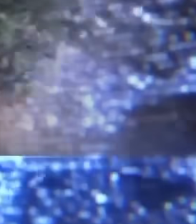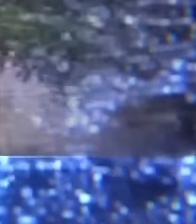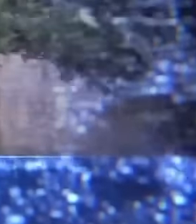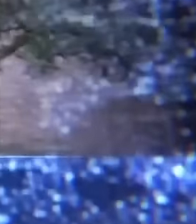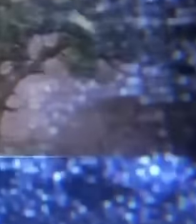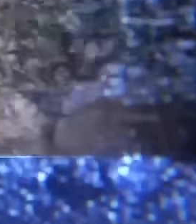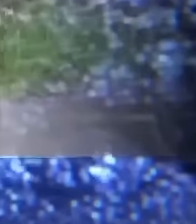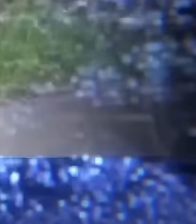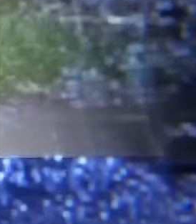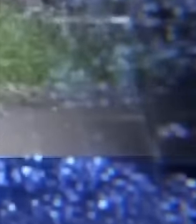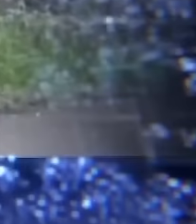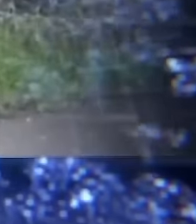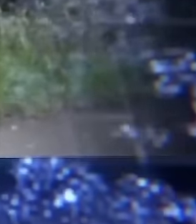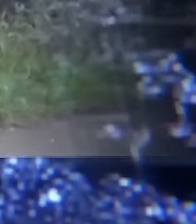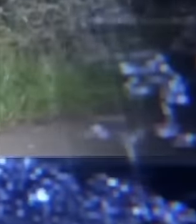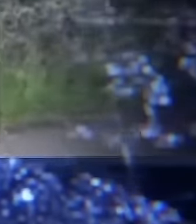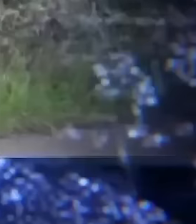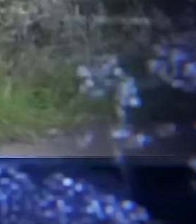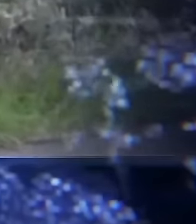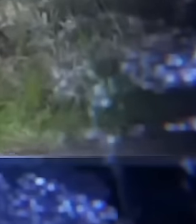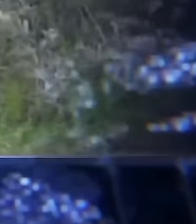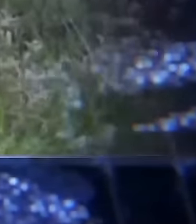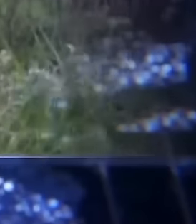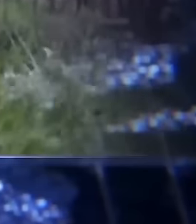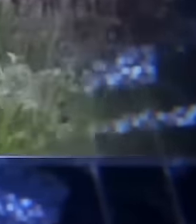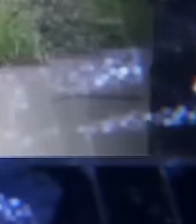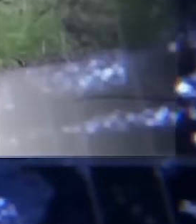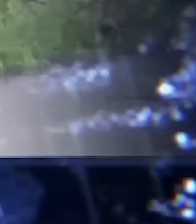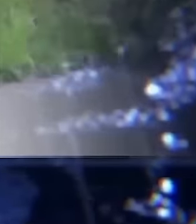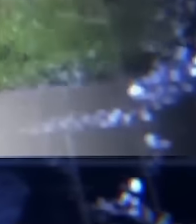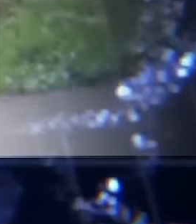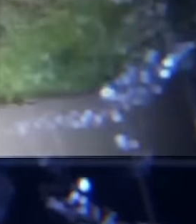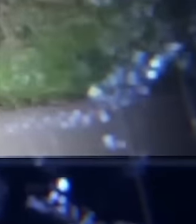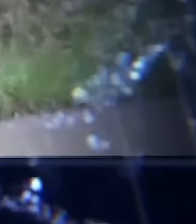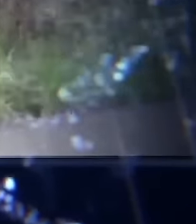javës një nga emrat për t'i dërguar për miratim kryeministrit.